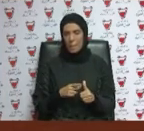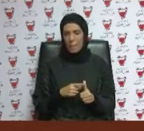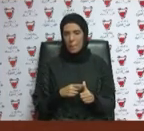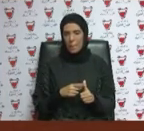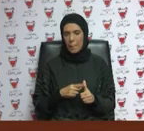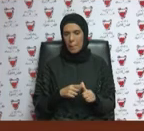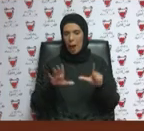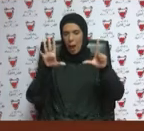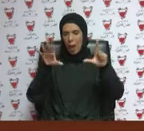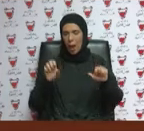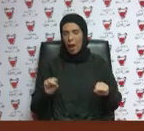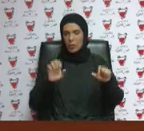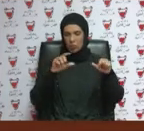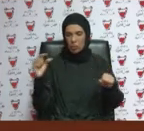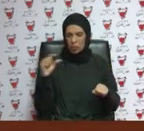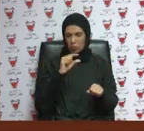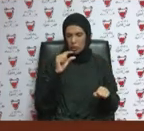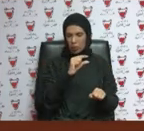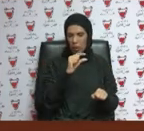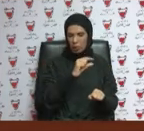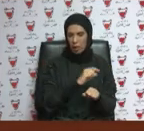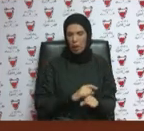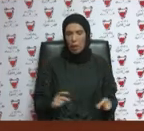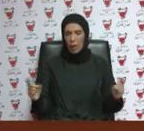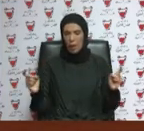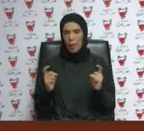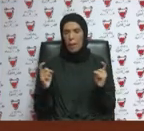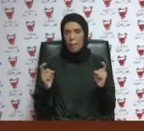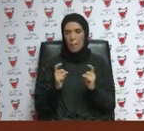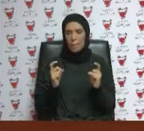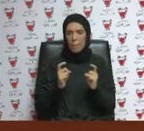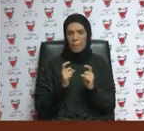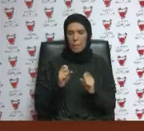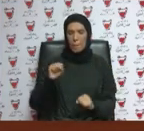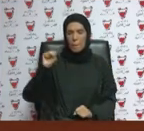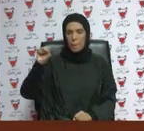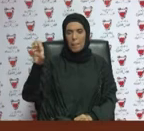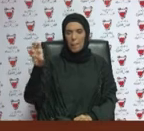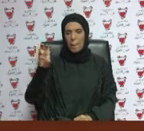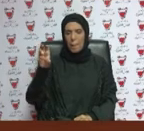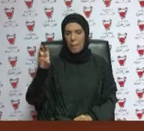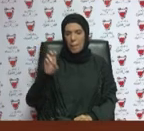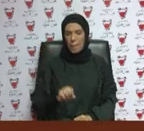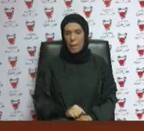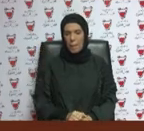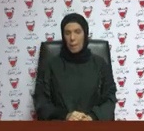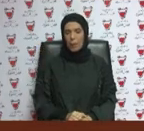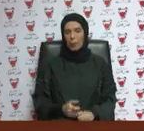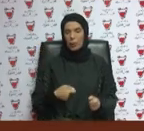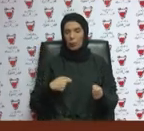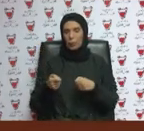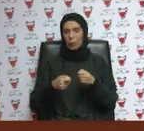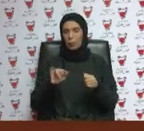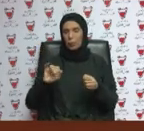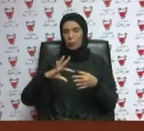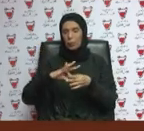الأسابيع والشهور القادمة ستكون مليئة بالتحديات للقطاع الخاص من حيث نقص السيولة في السوق، وخاصة